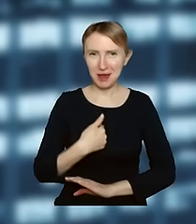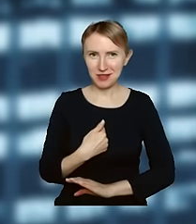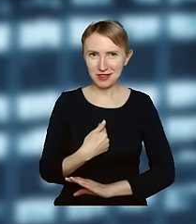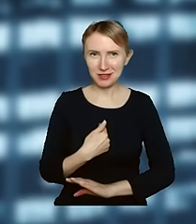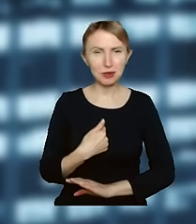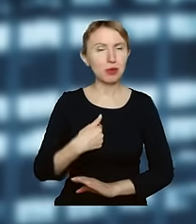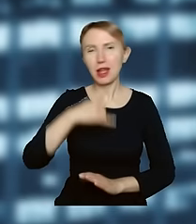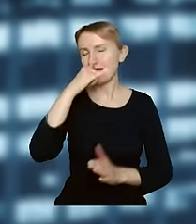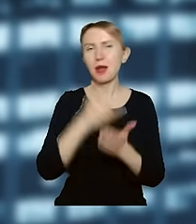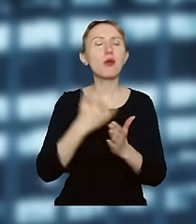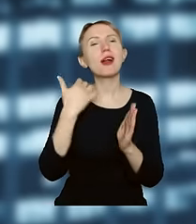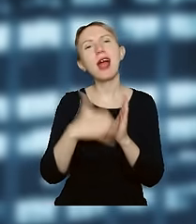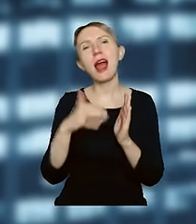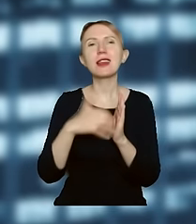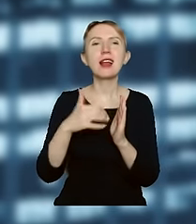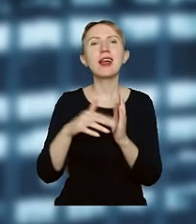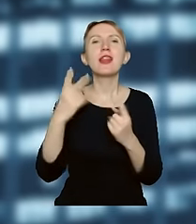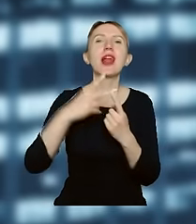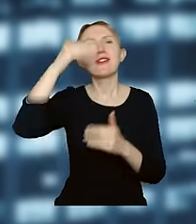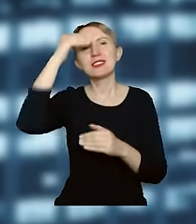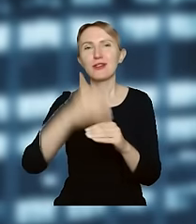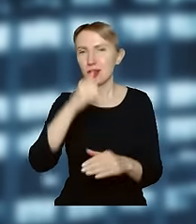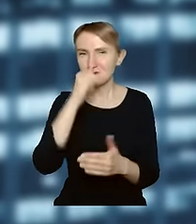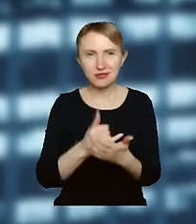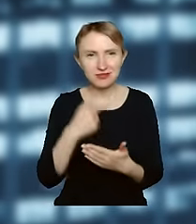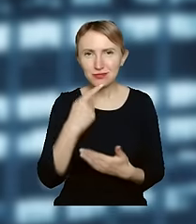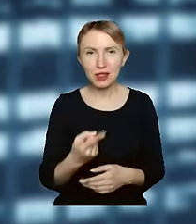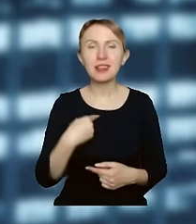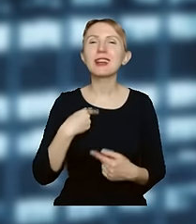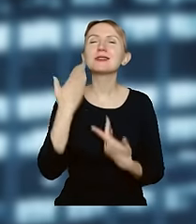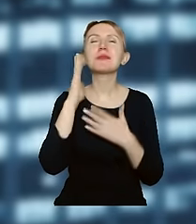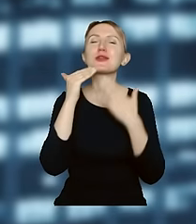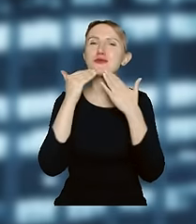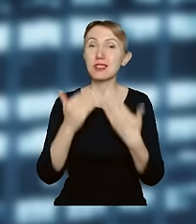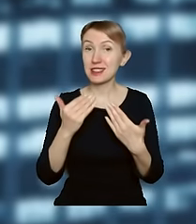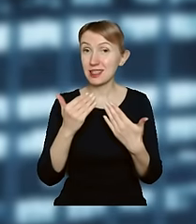mógł gadać, że prowadzę telewizję nocą. Ja jestem im głęboko wdzięczny. A